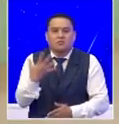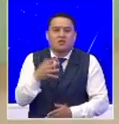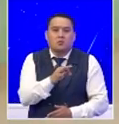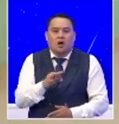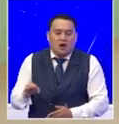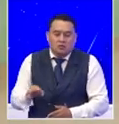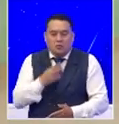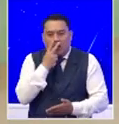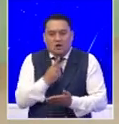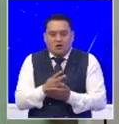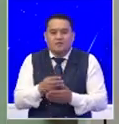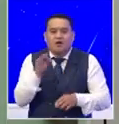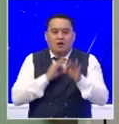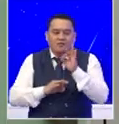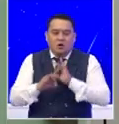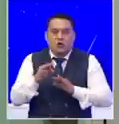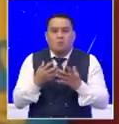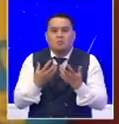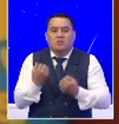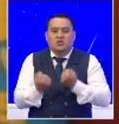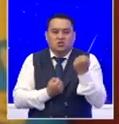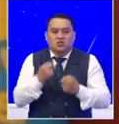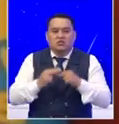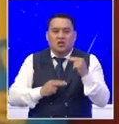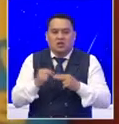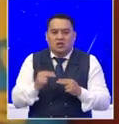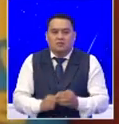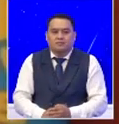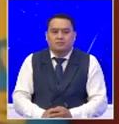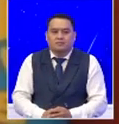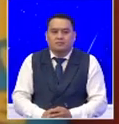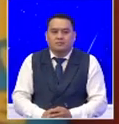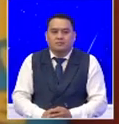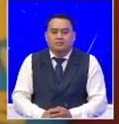25%, отмечается в фармацевтике и машиностроении.